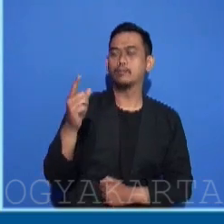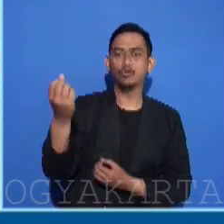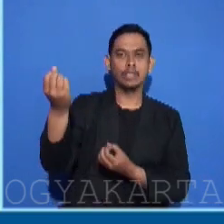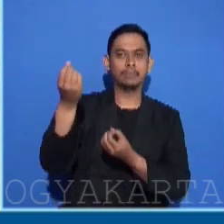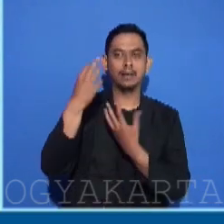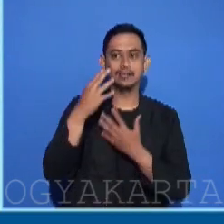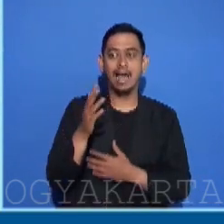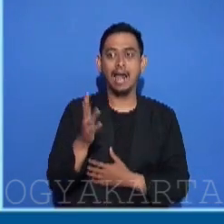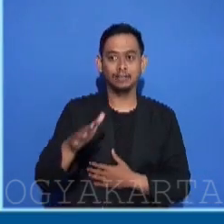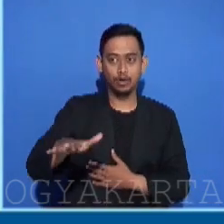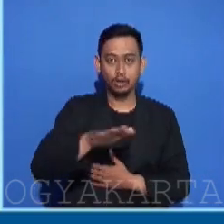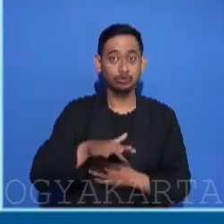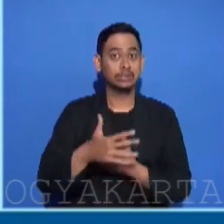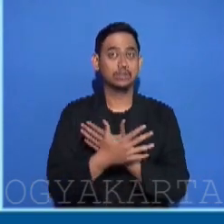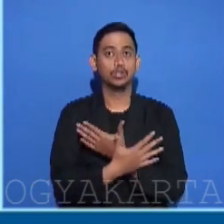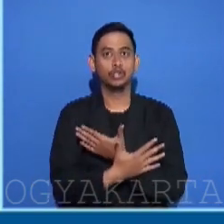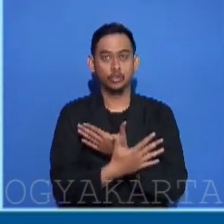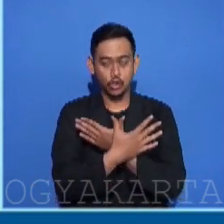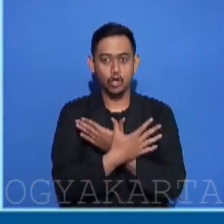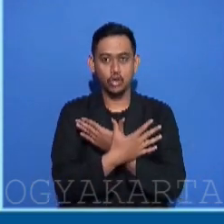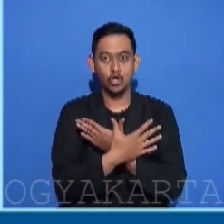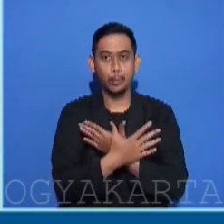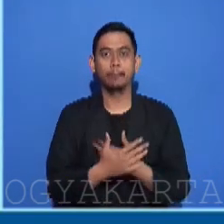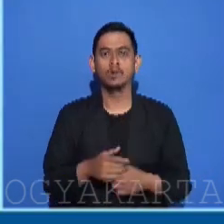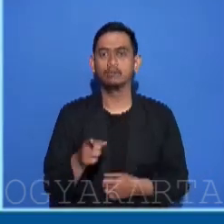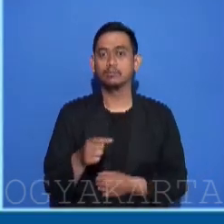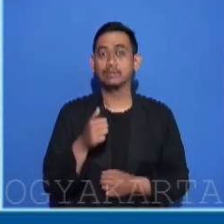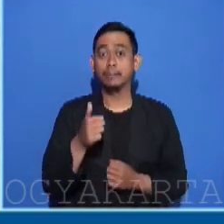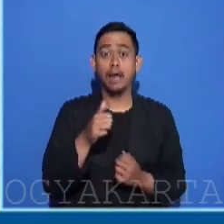ngindangi laladan Gunung Kidul, pesisir Ngedan saged dados satunggaling pilihan.